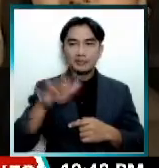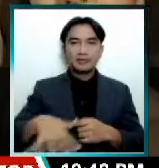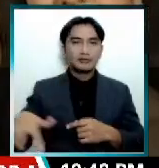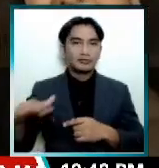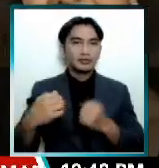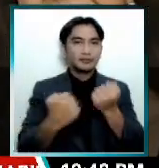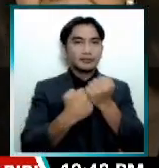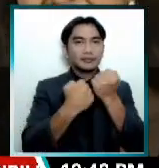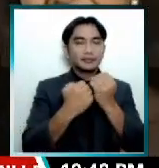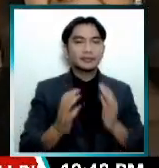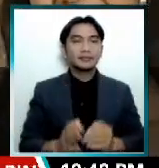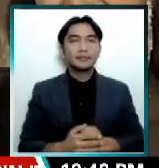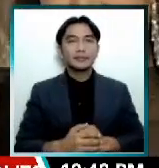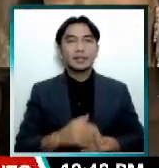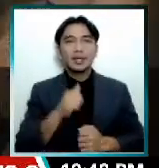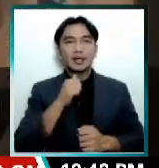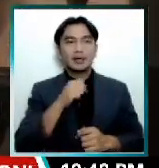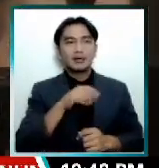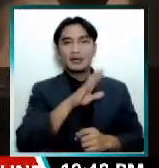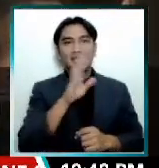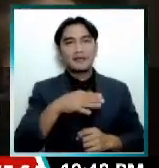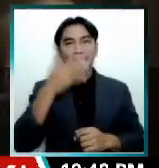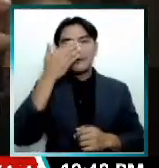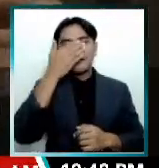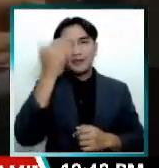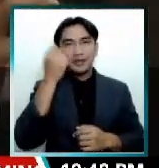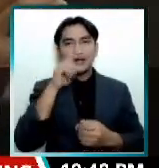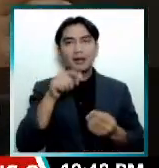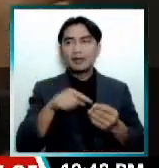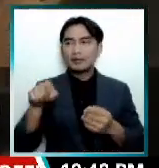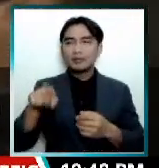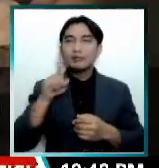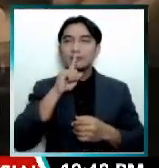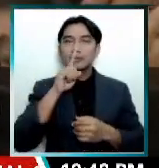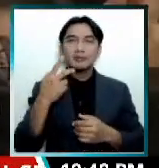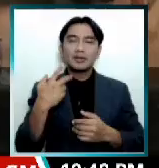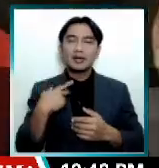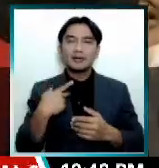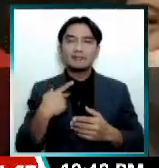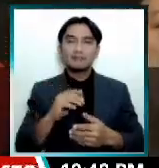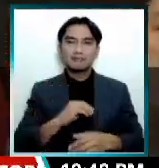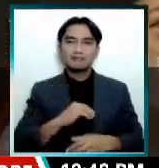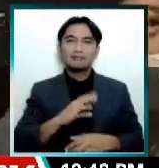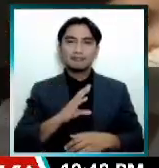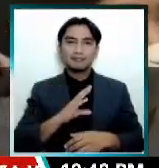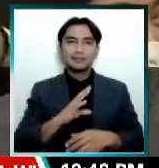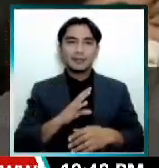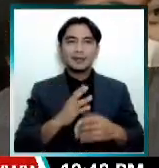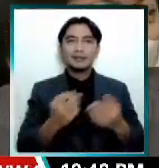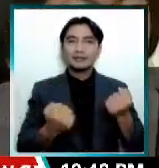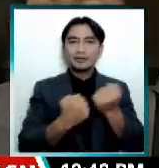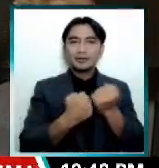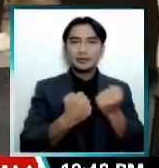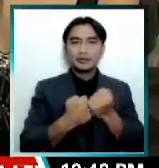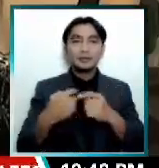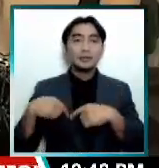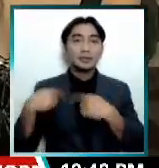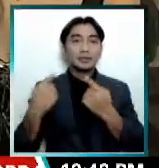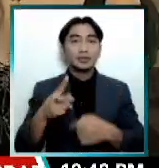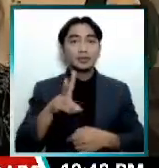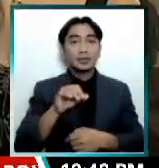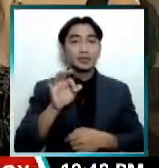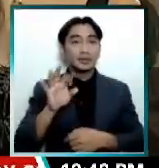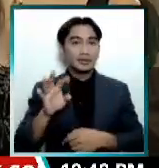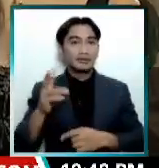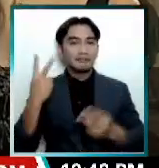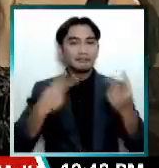hindi nila malilimutan, ang warm hospitality ng mga Pinoy nang una silang bumisita sa bansa noong 2019.